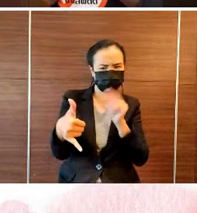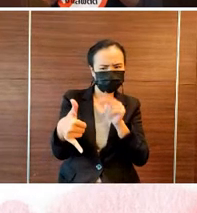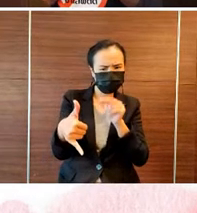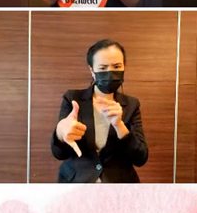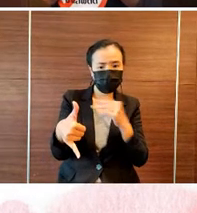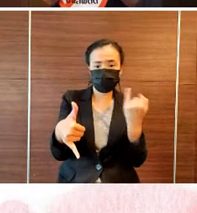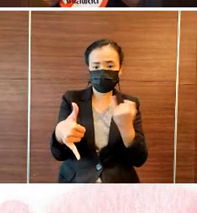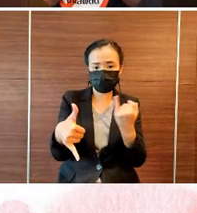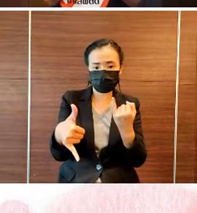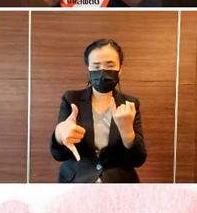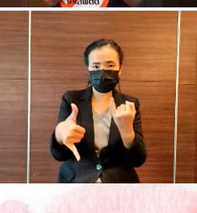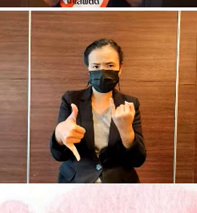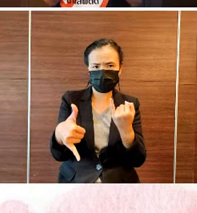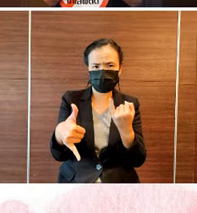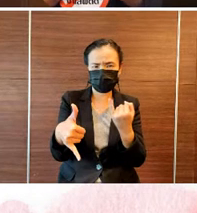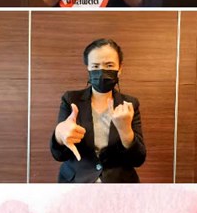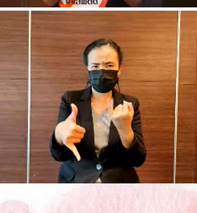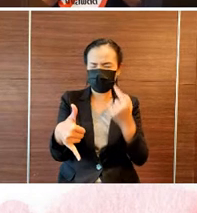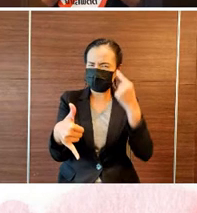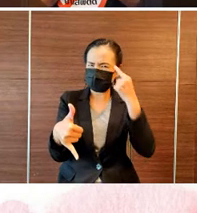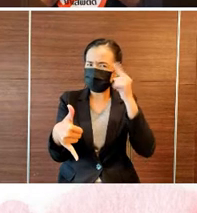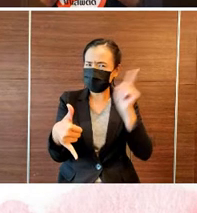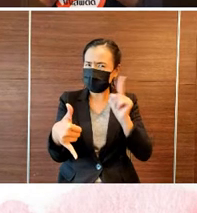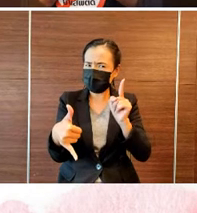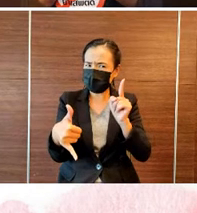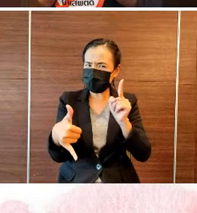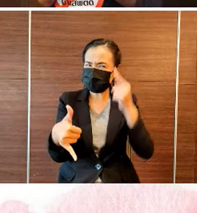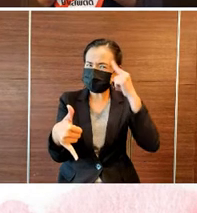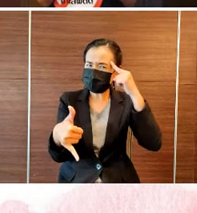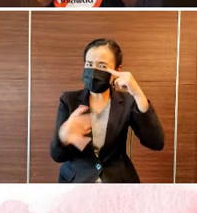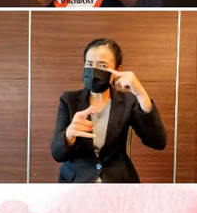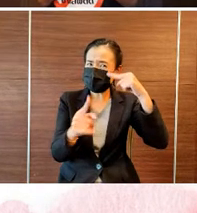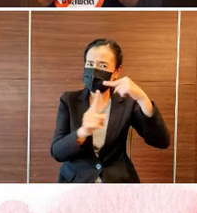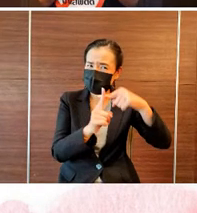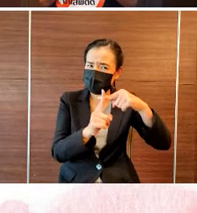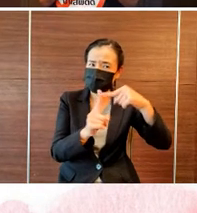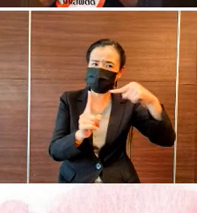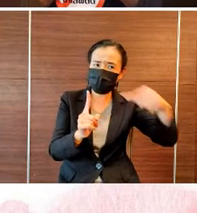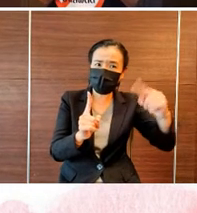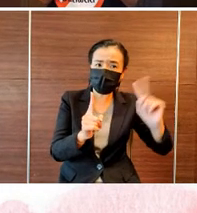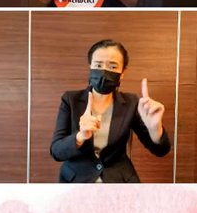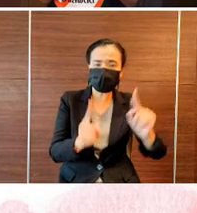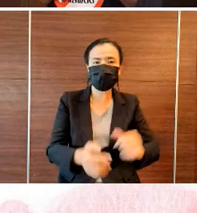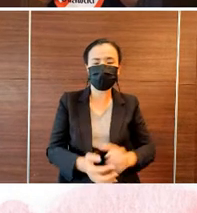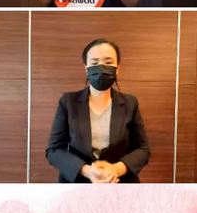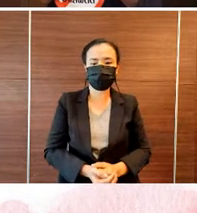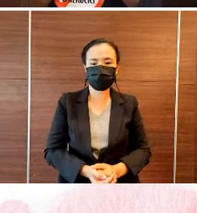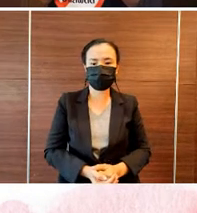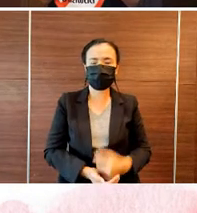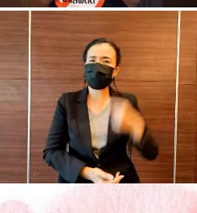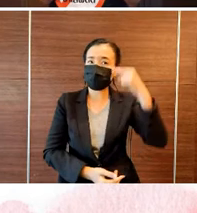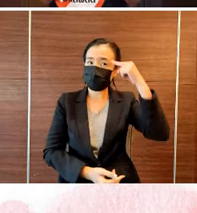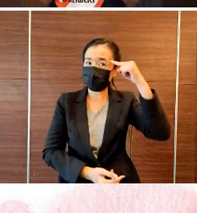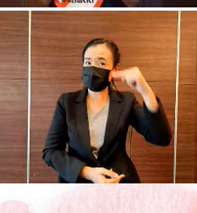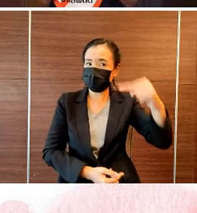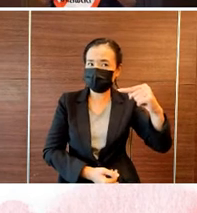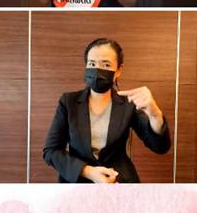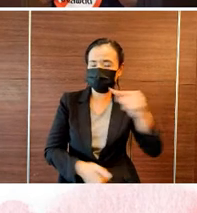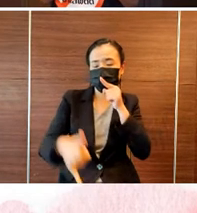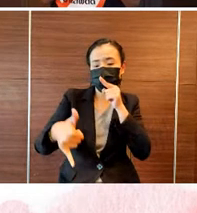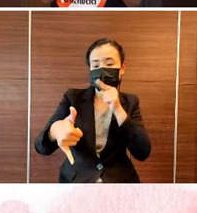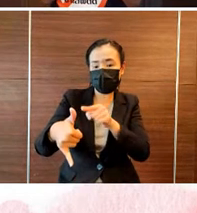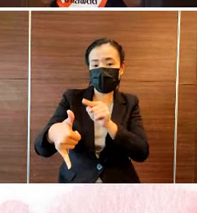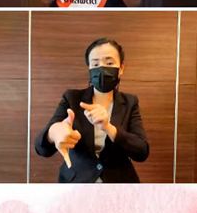ขาด้านลบไหมมันมาจากไหนมันมาจากทัศนคติหรืออคติอะไรนะคะเราใช้อคติหรือ attitude แบบ